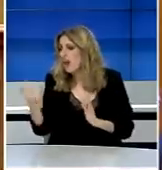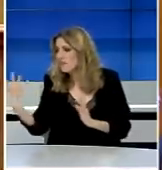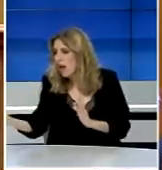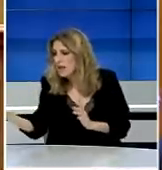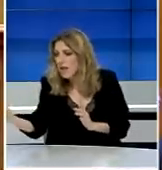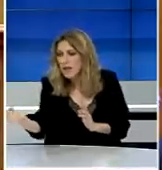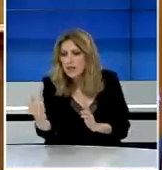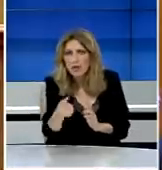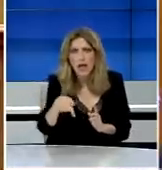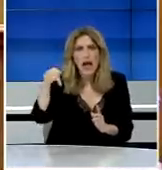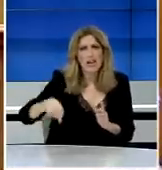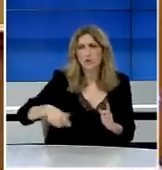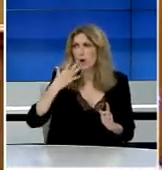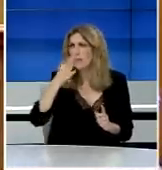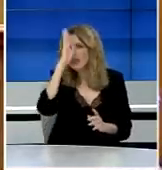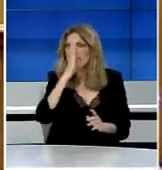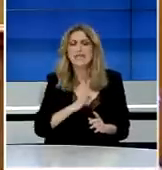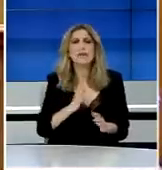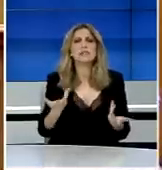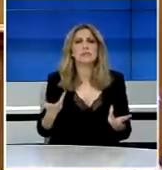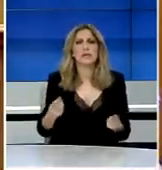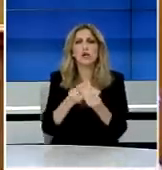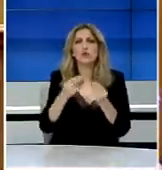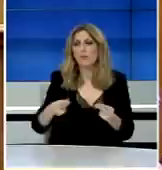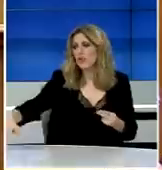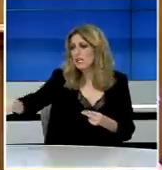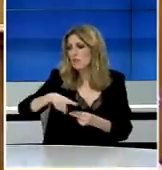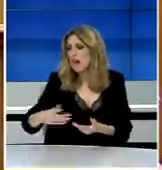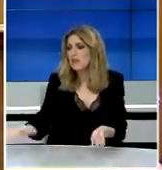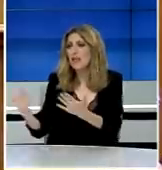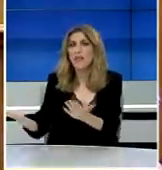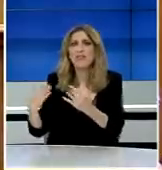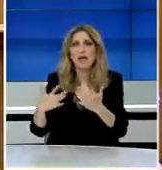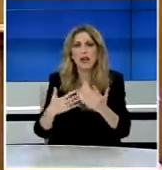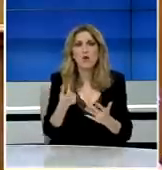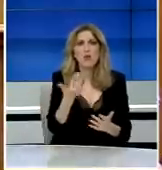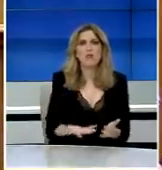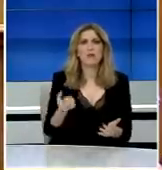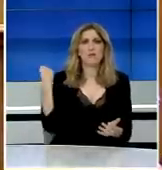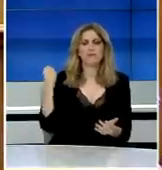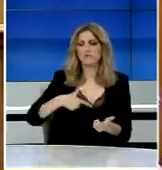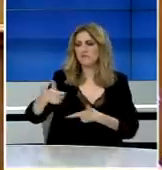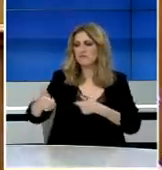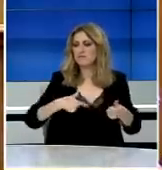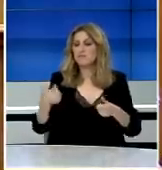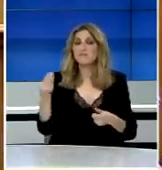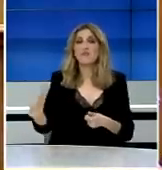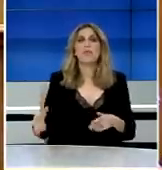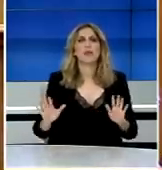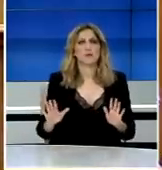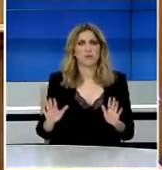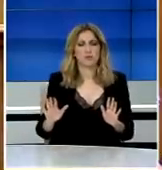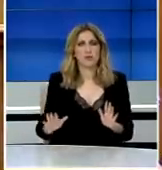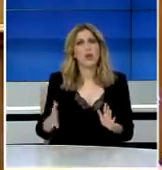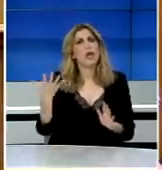δεν φτάνει σε αυτούς που έχουν ανάγκη. Φτάνει σε άλλους, στους καλούς πελάτες των τραπεζών. Υπάρχουν κεφάλαια